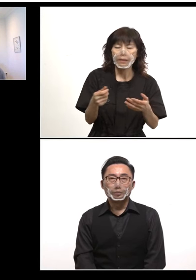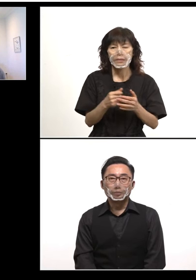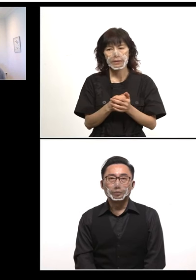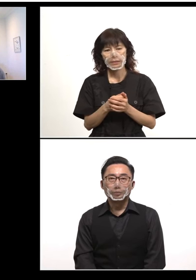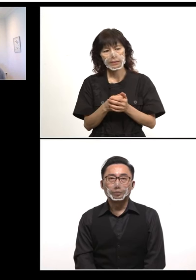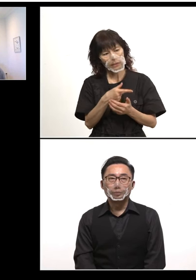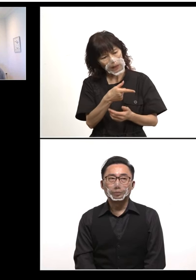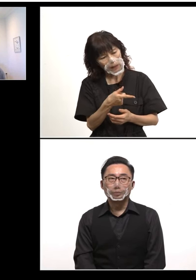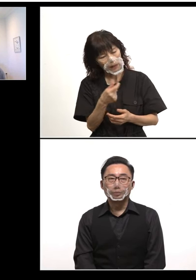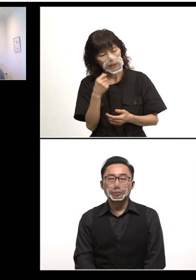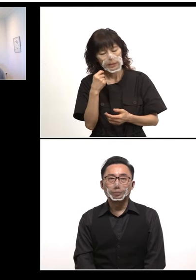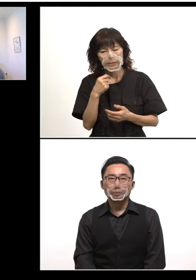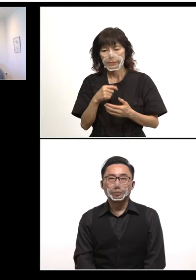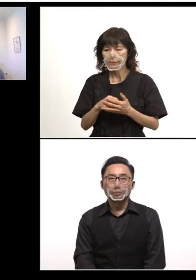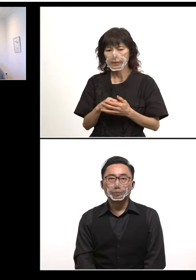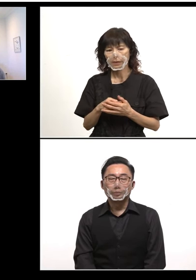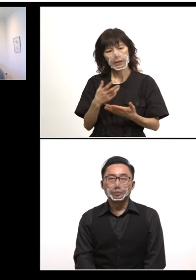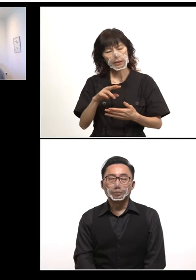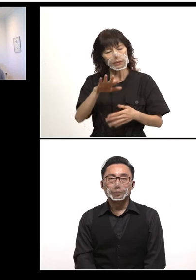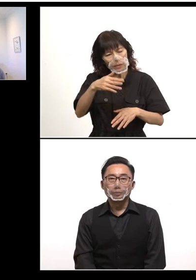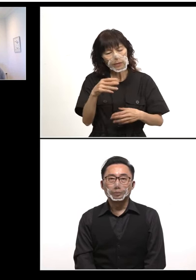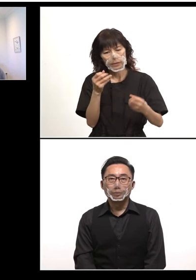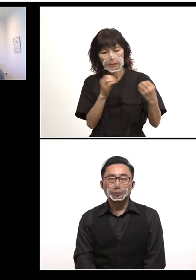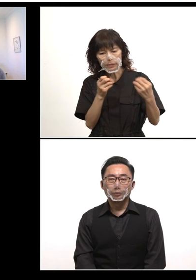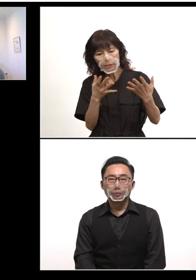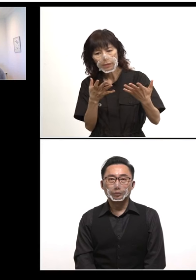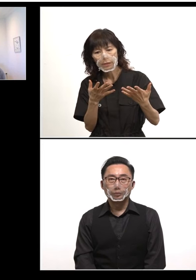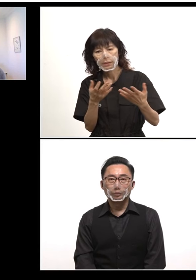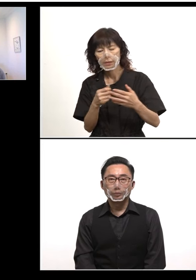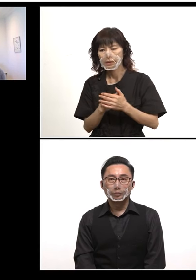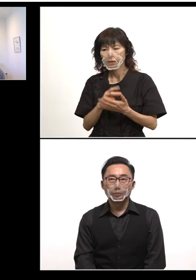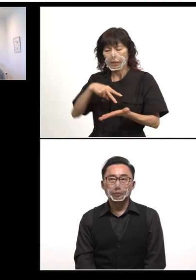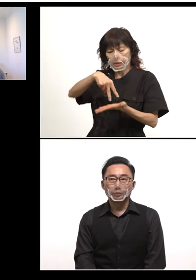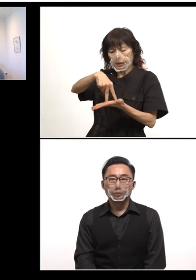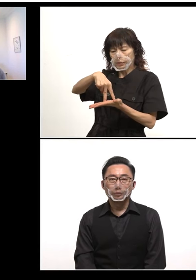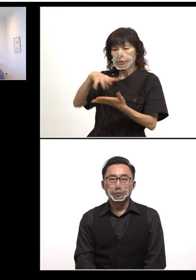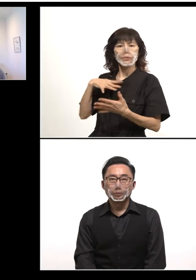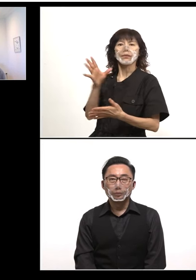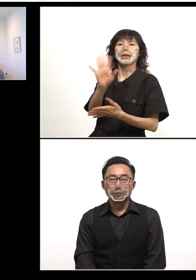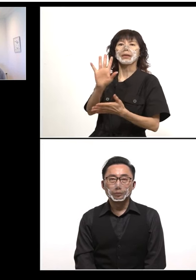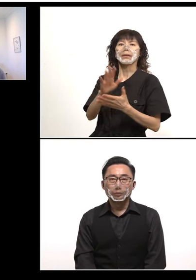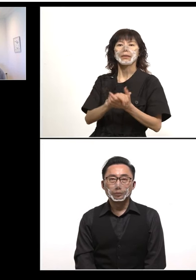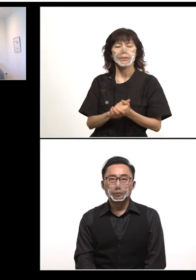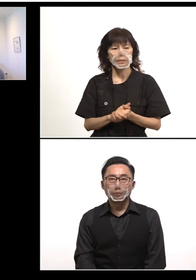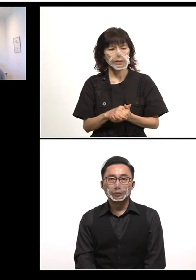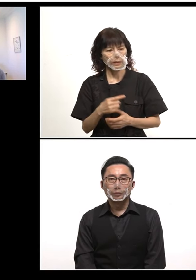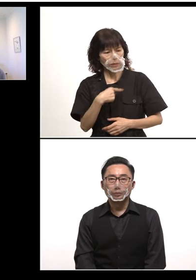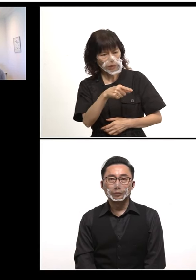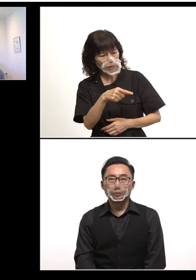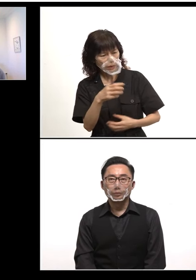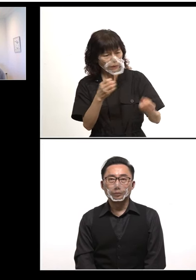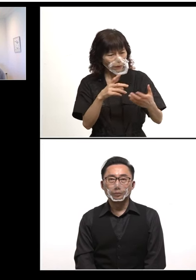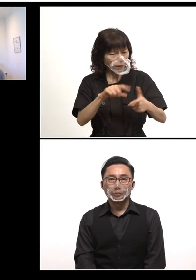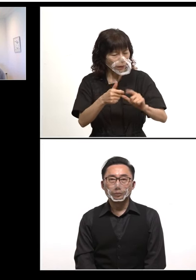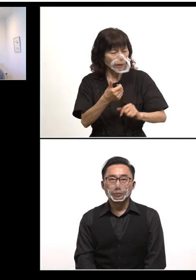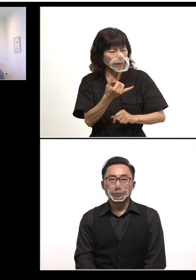改變咗我用個腳去同佢溝通，或者我唔再係覺得企喺度係最舒服，因為我都覺得我同佢唔係一個最好嘅溝通